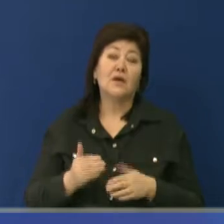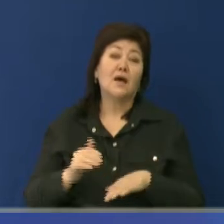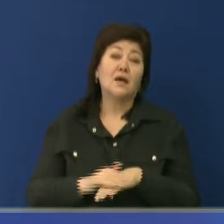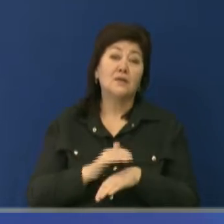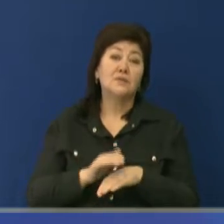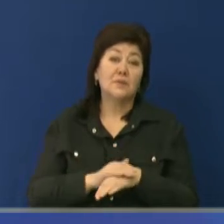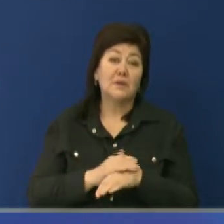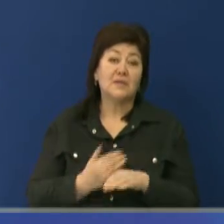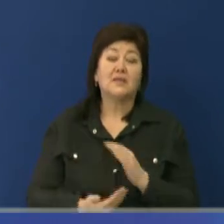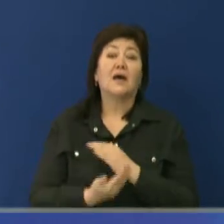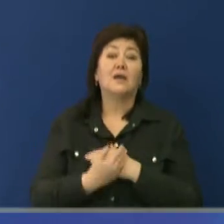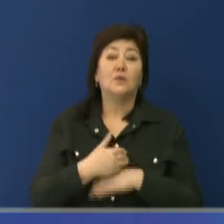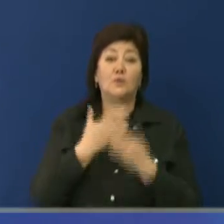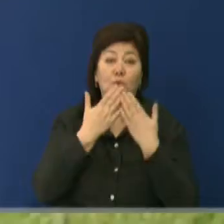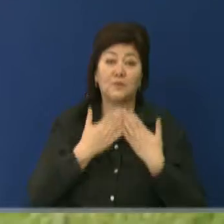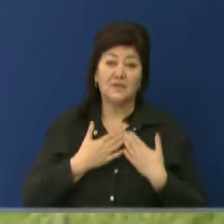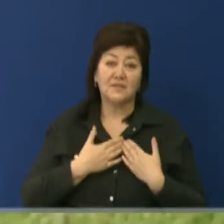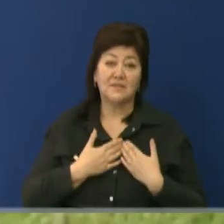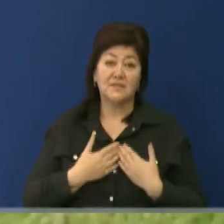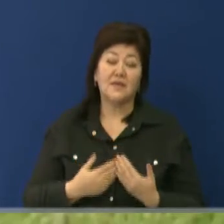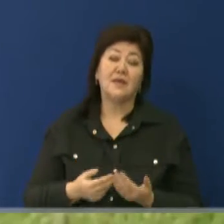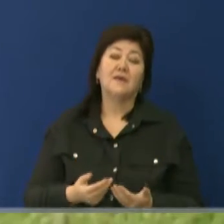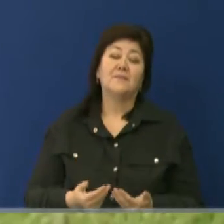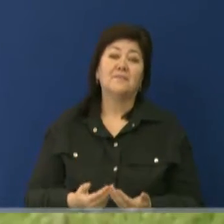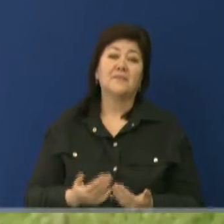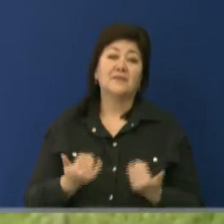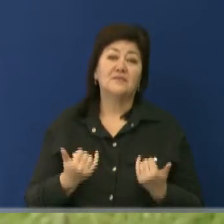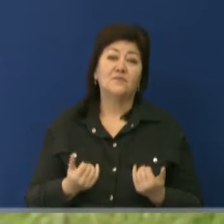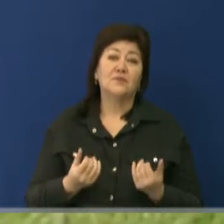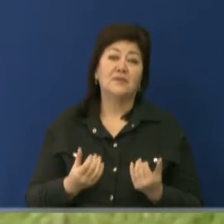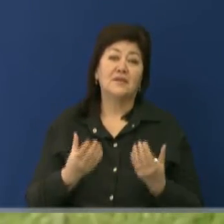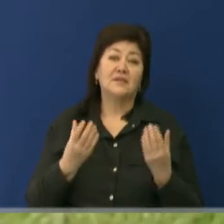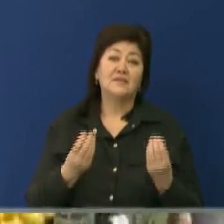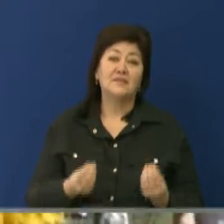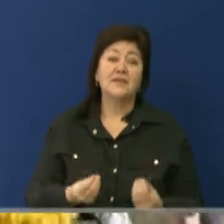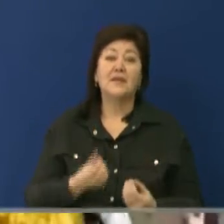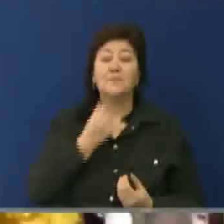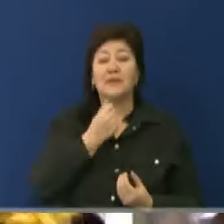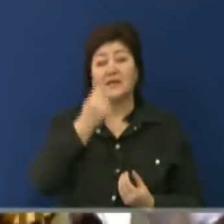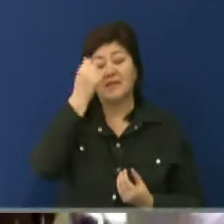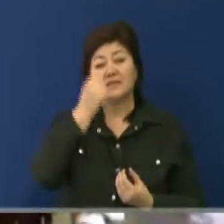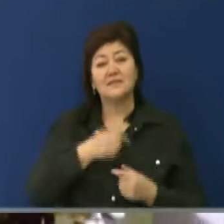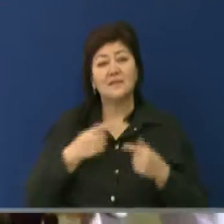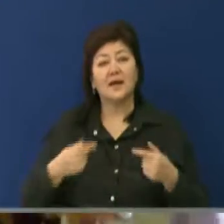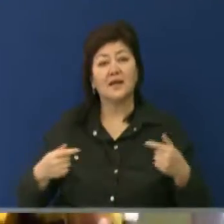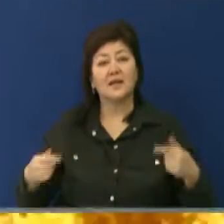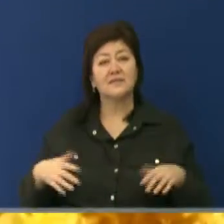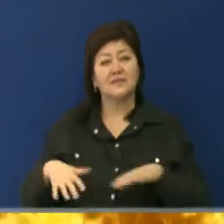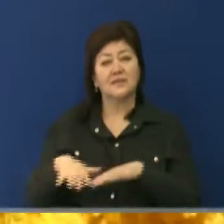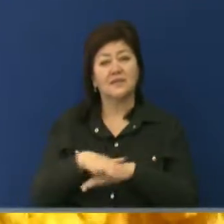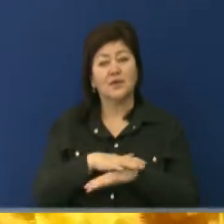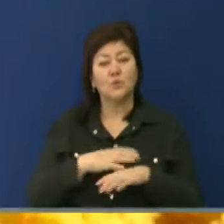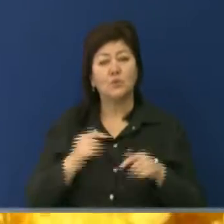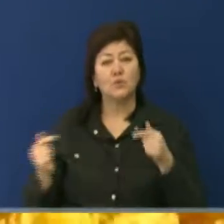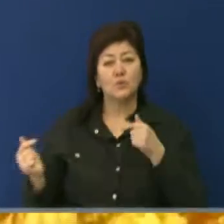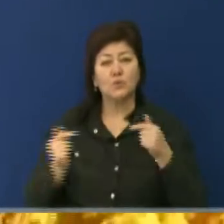мейірімділігі үшін ризашылықтарын білдіреді. Алғыс айту күні мерекесінде Қазақстанда тұратын түрлі ұлттар мен ұлыстардың өкілдері